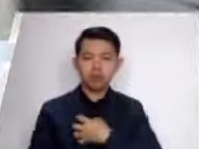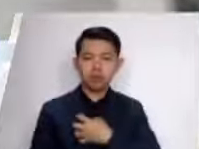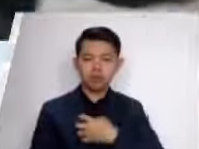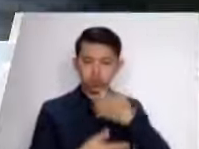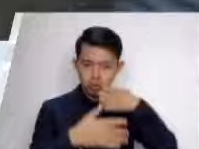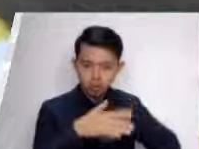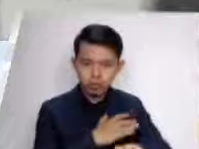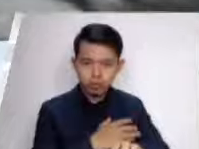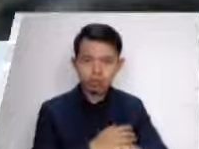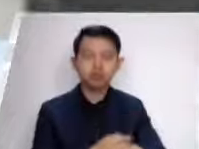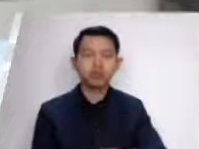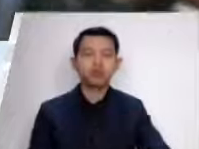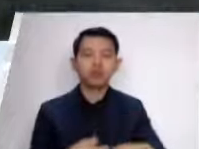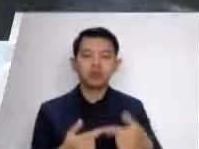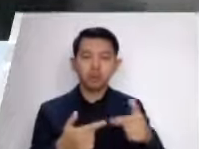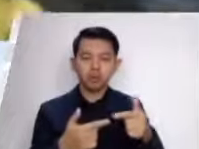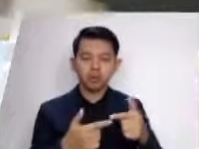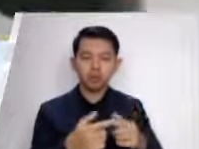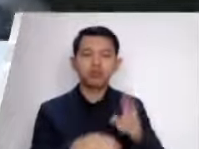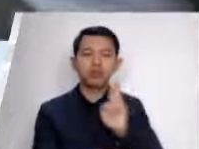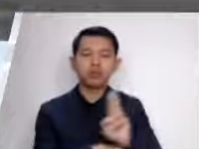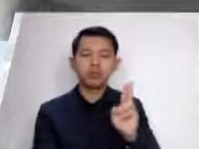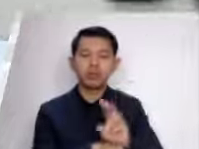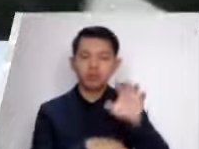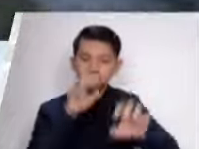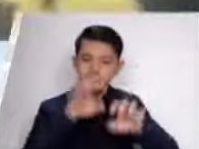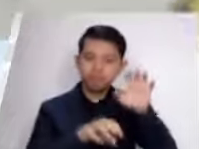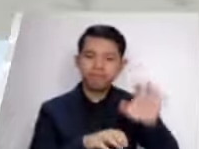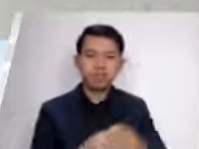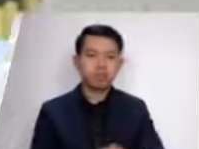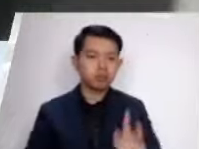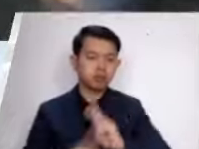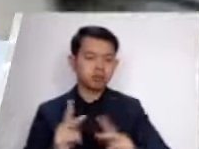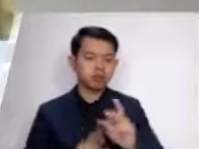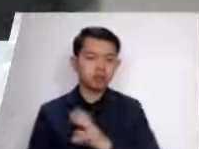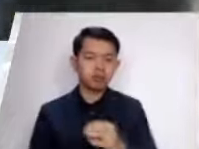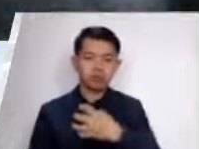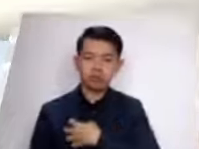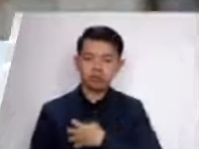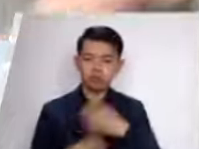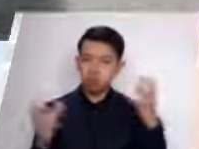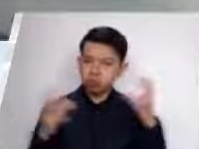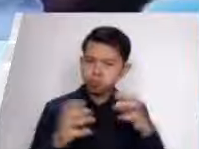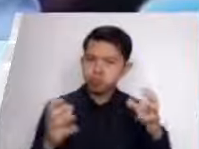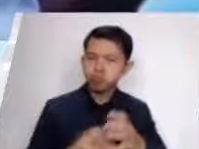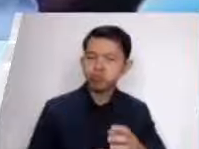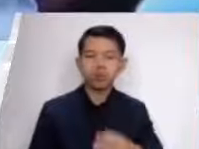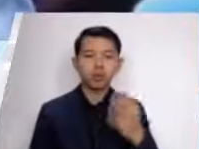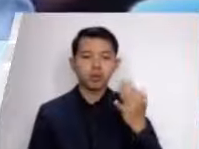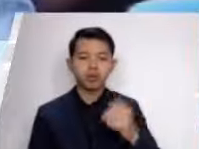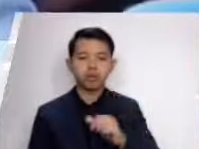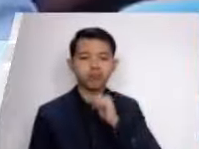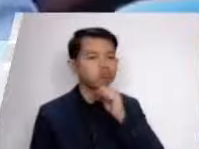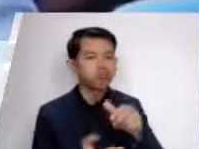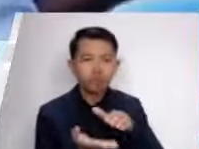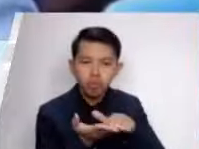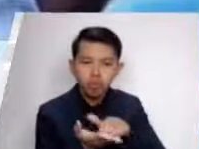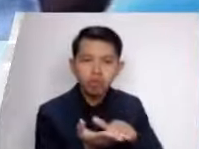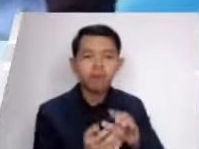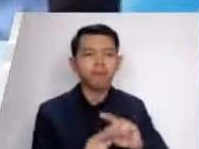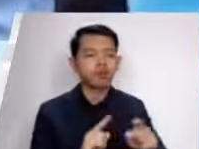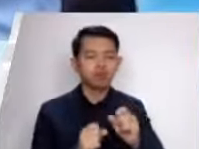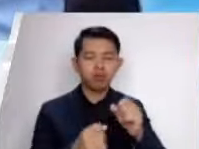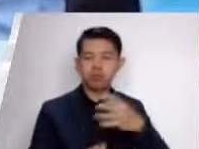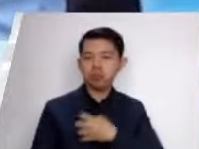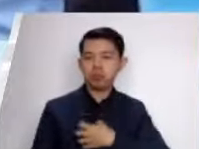Saglit umanong nagkatensyon ang mga kasapi ng Kingdom at ang mga pulis sa gate dahil wala umanong pasintabing sinalakay ng mga pulis ang compound.